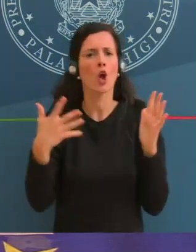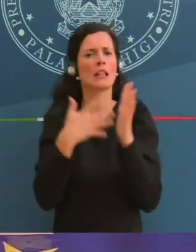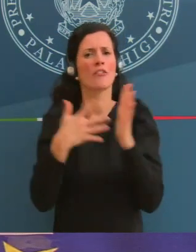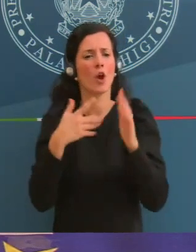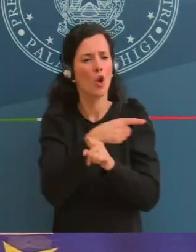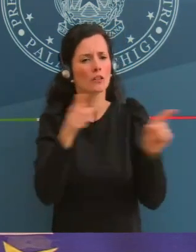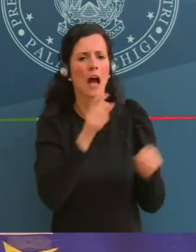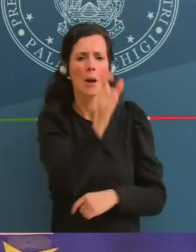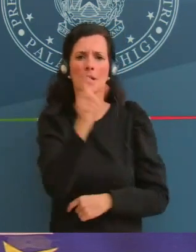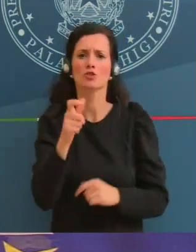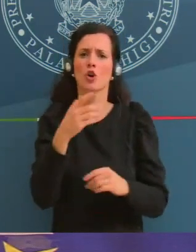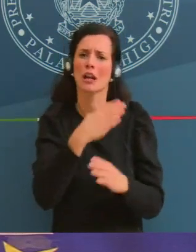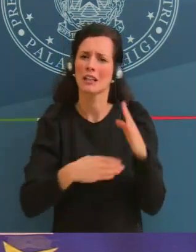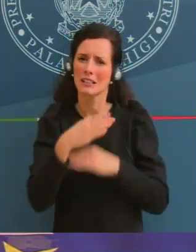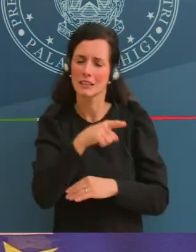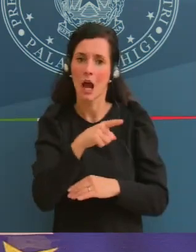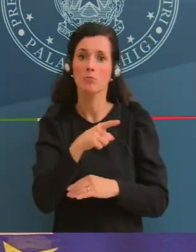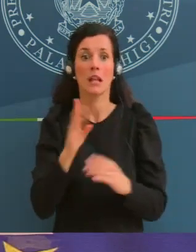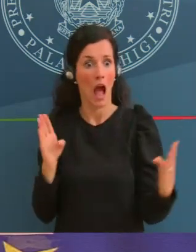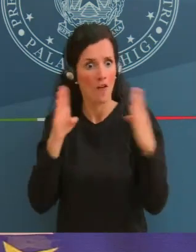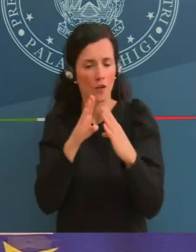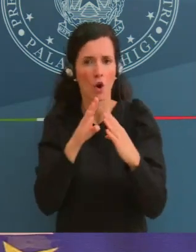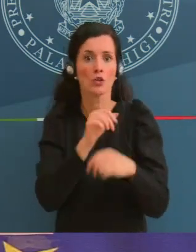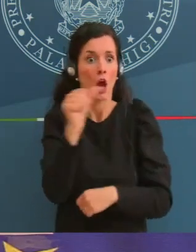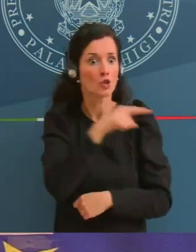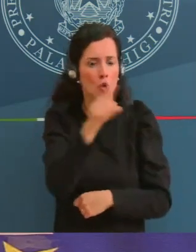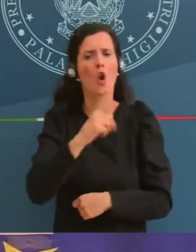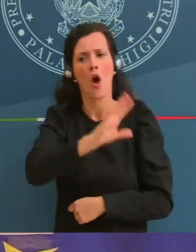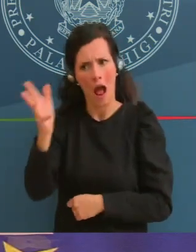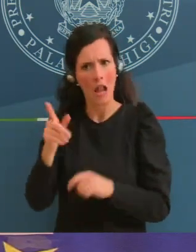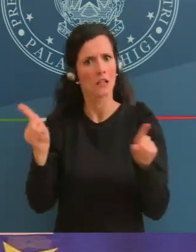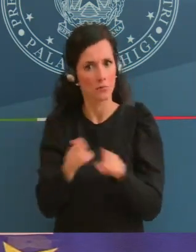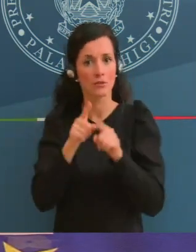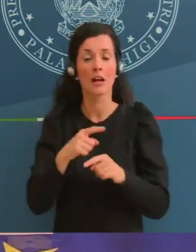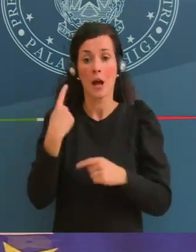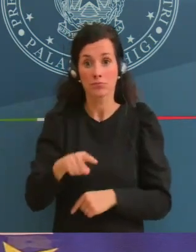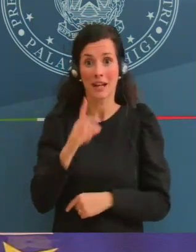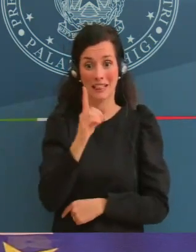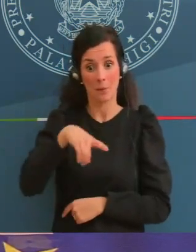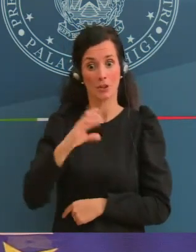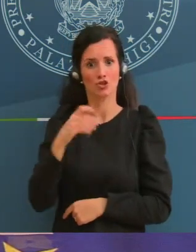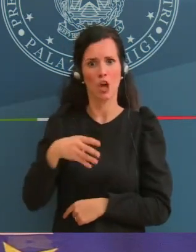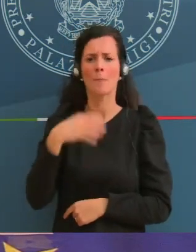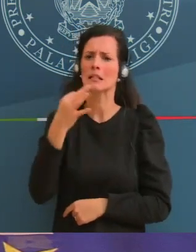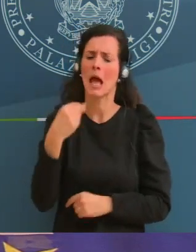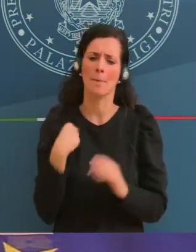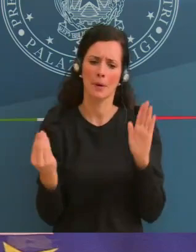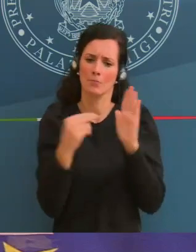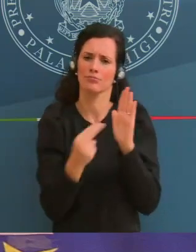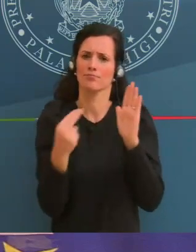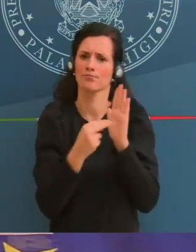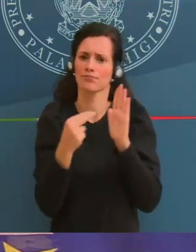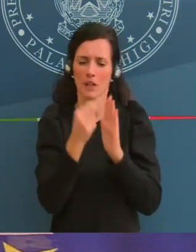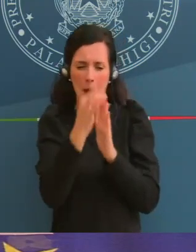misure che testimoniano la costante attenzione del governo ma su questo vorrei dire dell'intera comunità